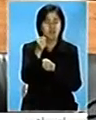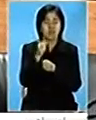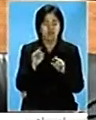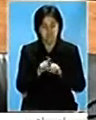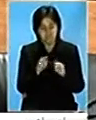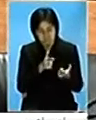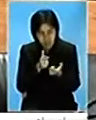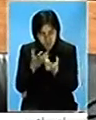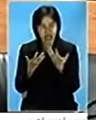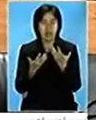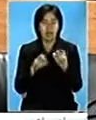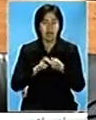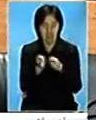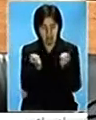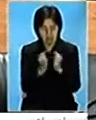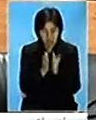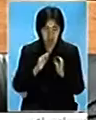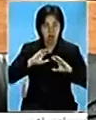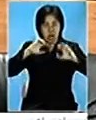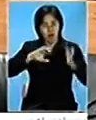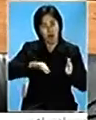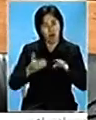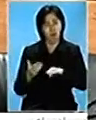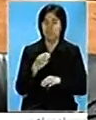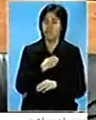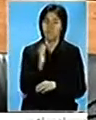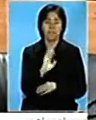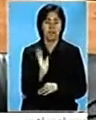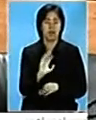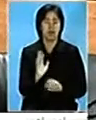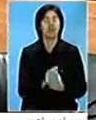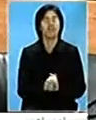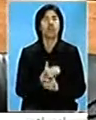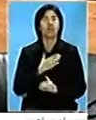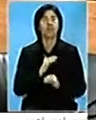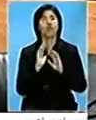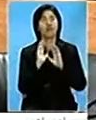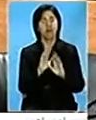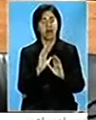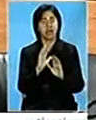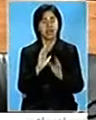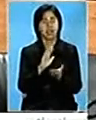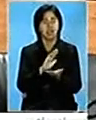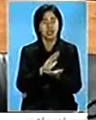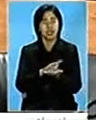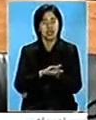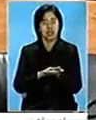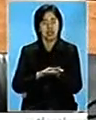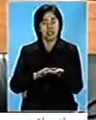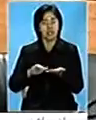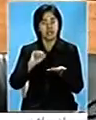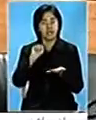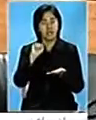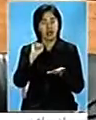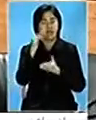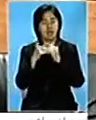ธการชุมนุมที่ล้มล้างรัฐบาลนะครับทั้งหมดทั้งปวงนี้ก็ขอฝาก ความหวังไปยังสภาพัฒน